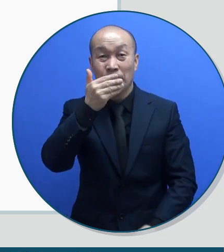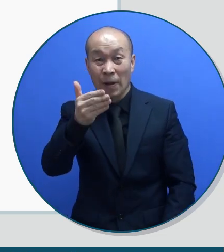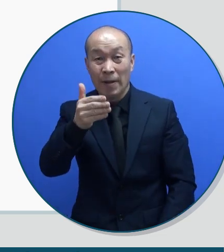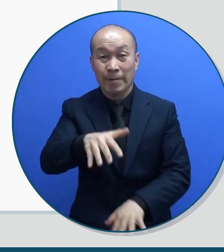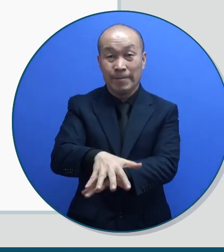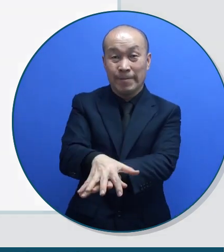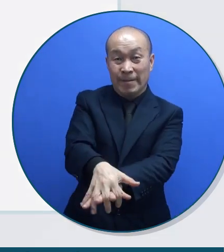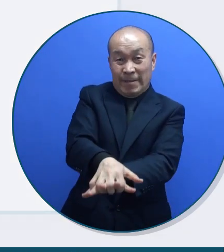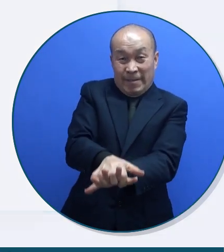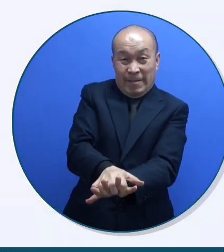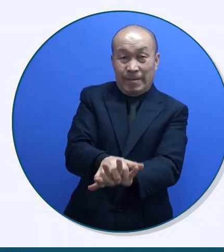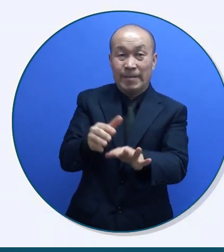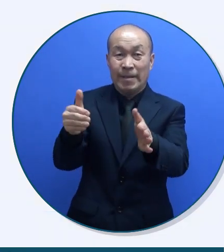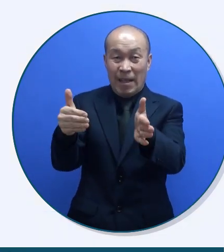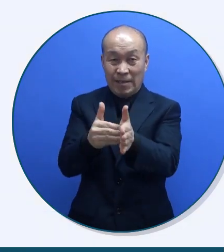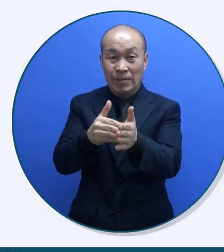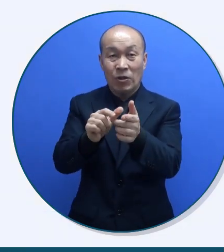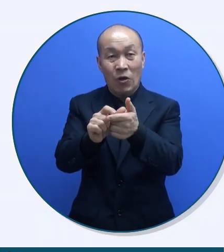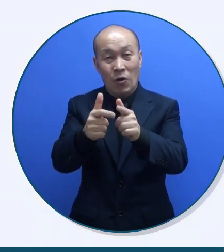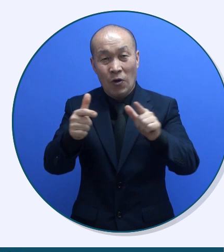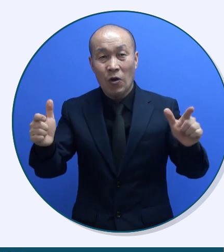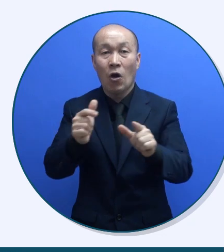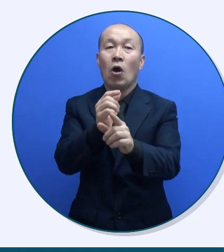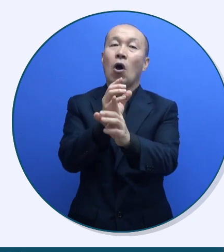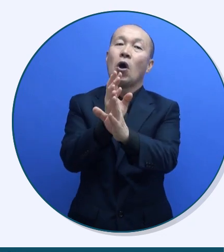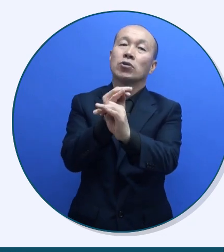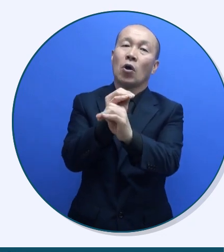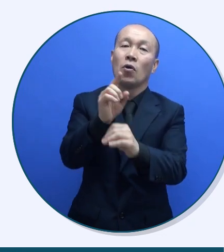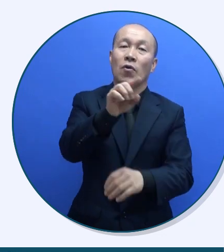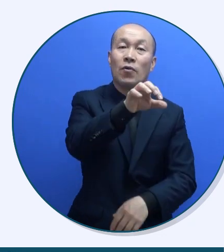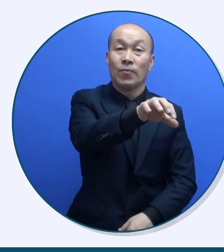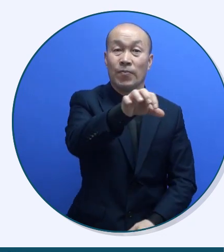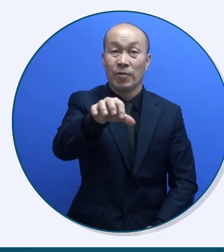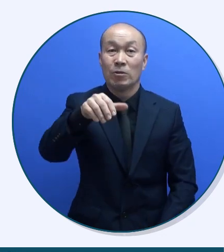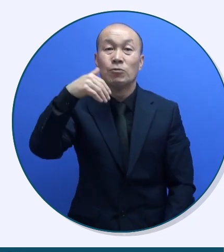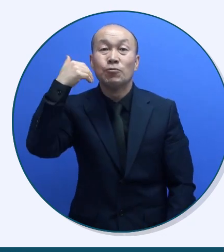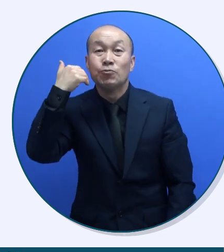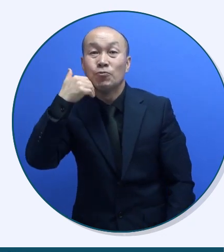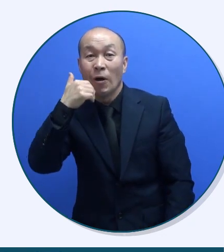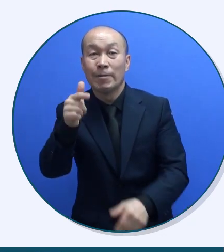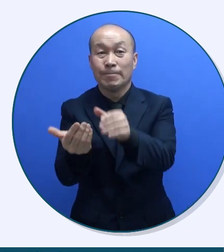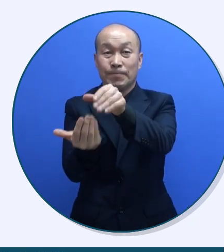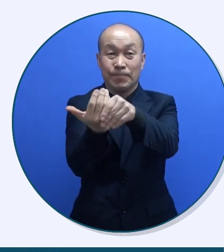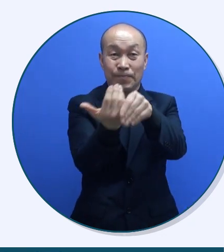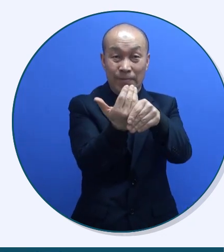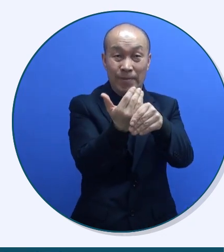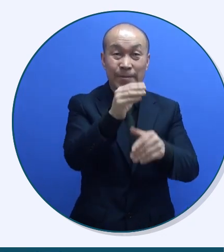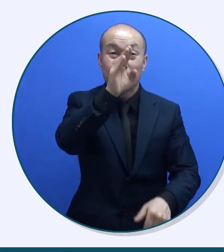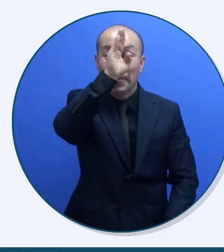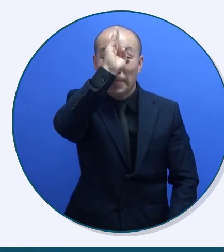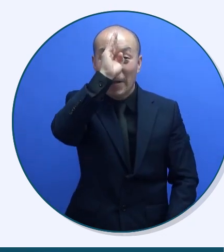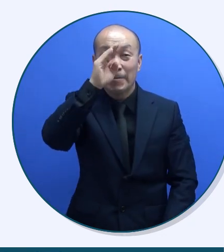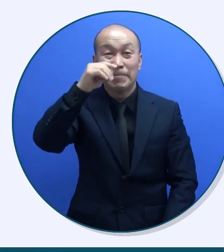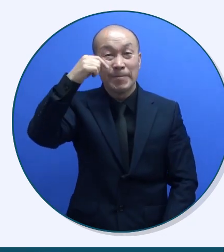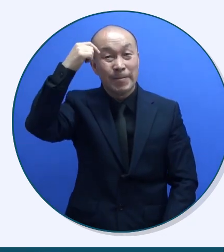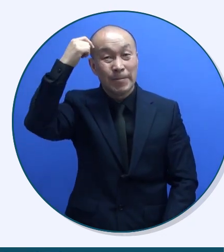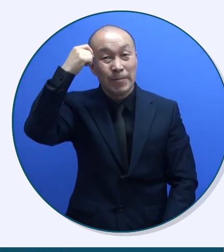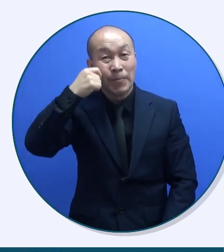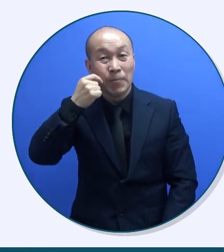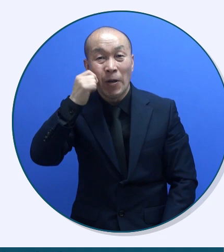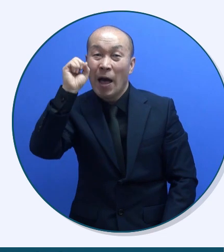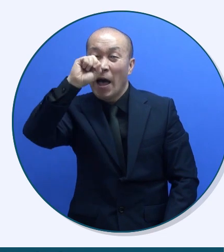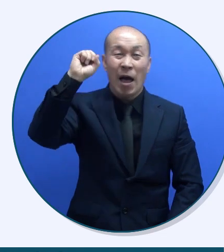다양하게 배워보았는데요. 언제 어디서든 누구에게나 일어날 수 있는 심장정지는 전조 증상을 느끼지 못하고